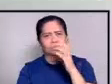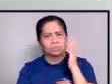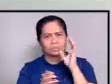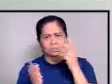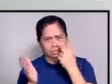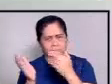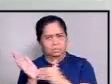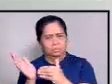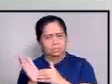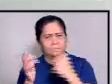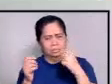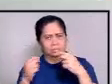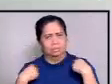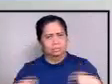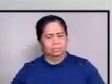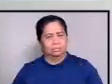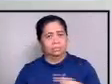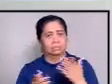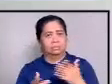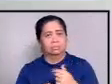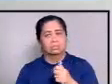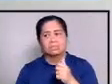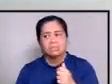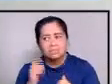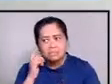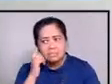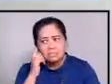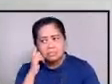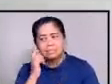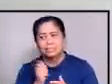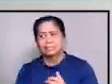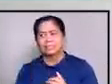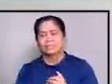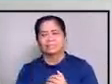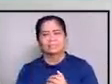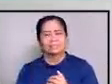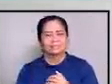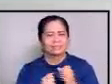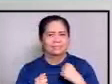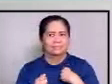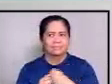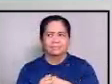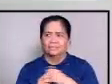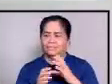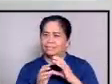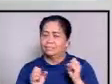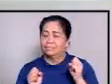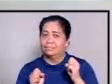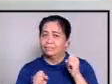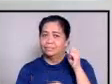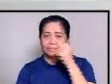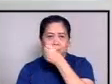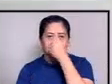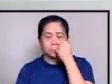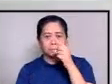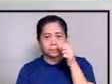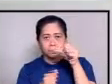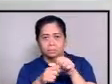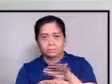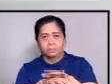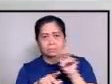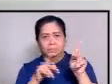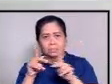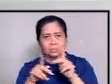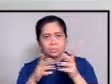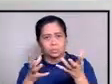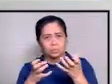ng medical bulletin ng kanyang ama, magpakamatay na lang sila. Habang sa Senate President Tito Soto, may paalala sa mga